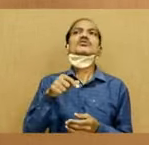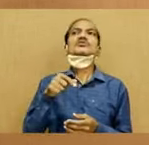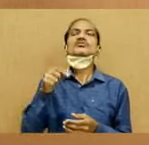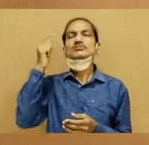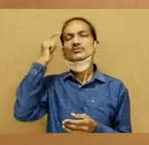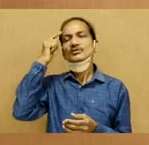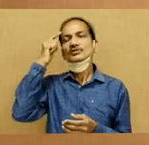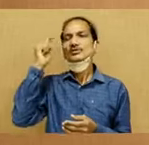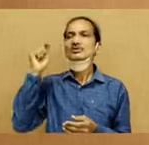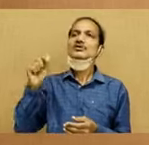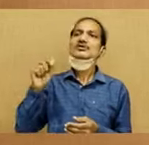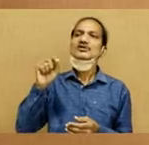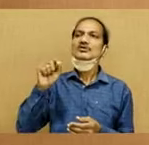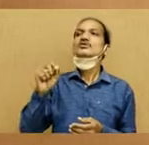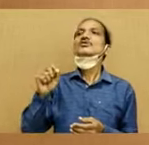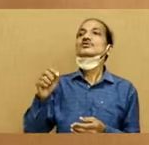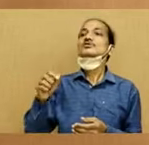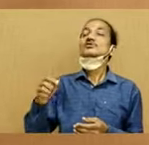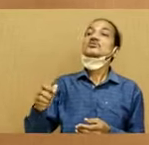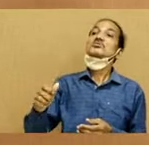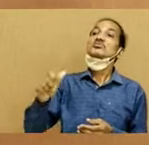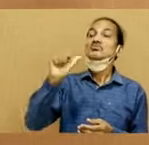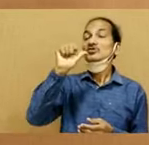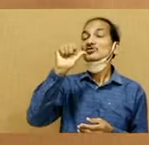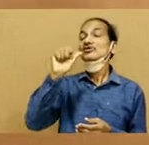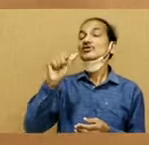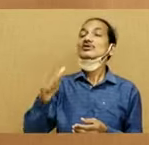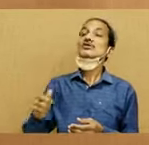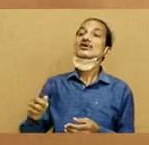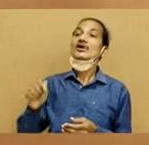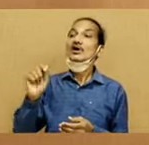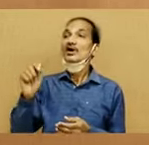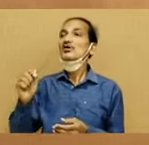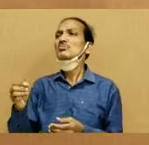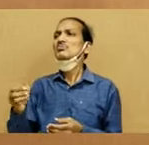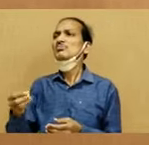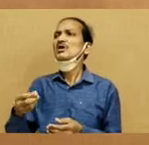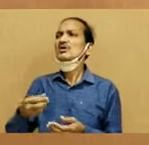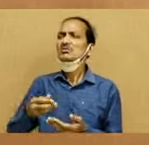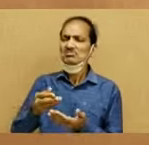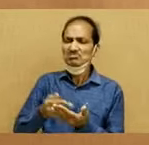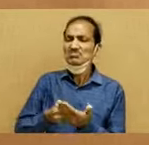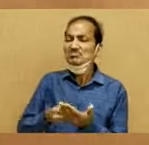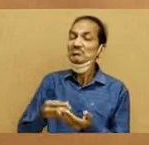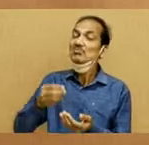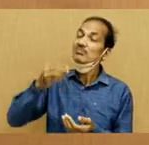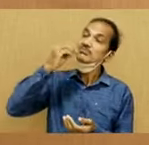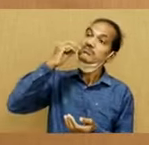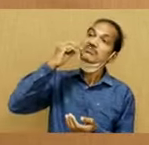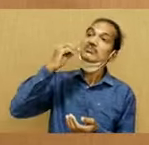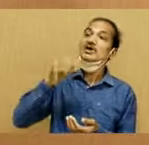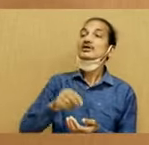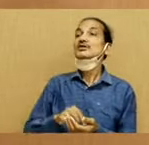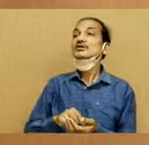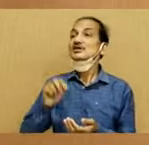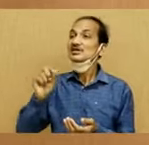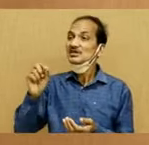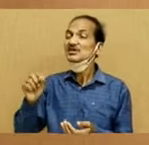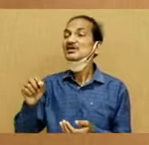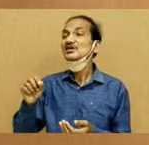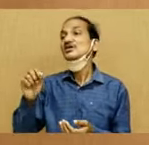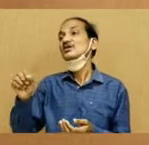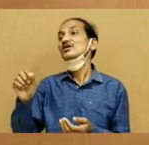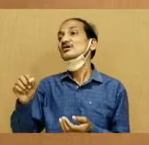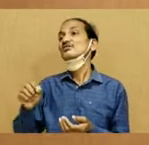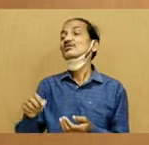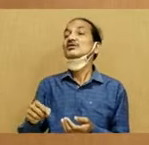ନିଶା ଦ୍ରବ୍ୟ ଯଦି ବ୍ୟବହାର କେହି କରନ୍ତି ତାହେଲେ ବଡ଼ିର ଇମ୍ୟୁନିଟି ସାଙ୍ଗେ ସାଙ୍ଗେ କମିଯିବ ରୋଗ ପ୍ରତିଷେଧକ ଶକ୍ତି କମିଯିବ। ତେଣୁ